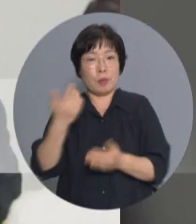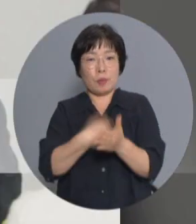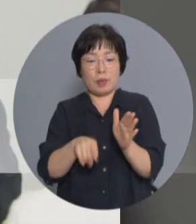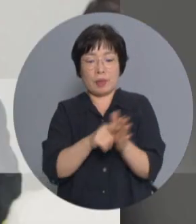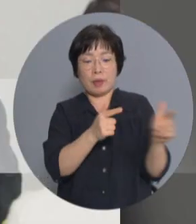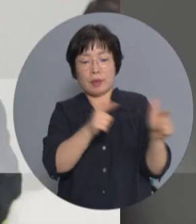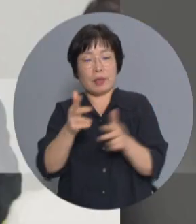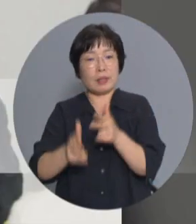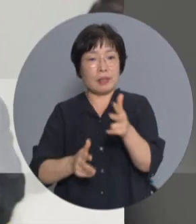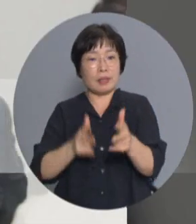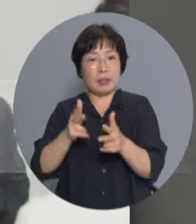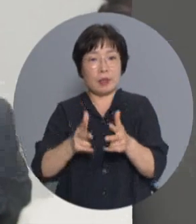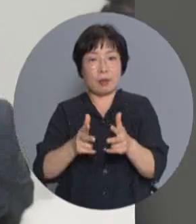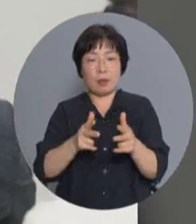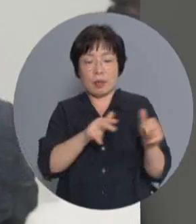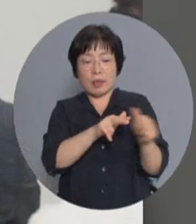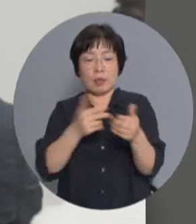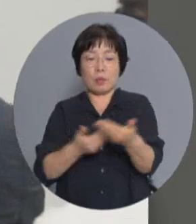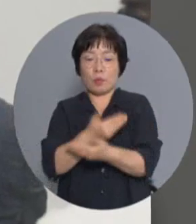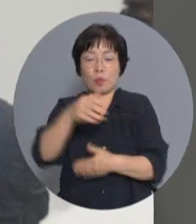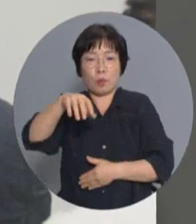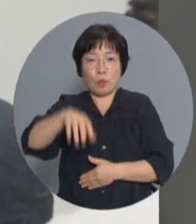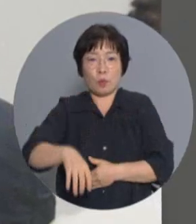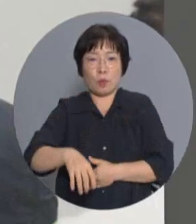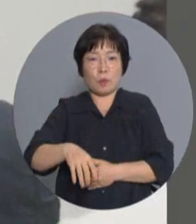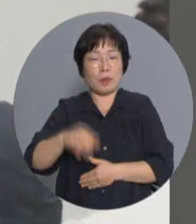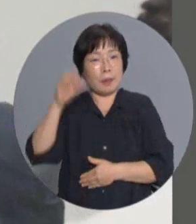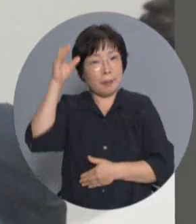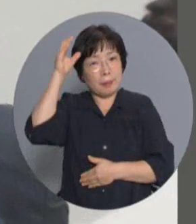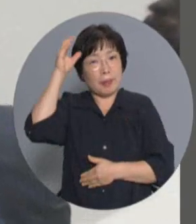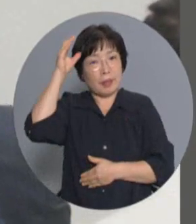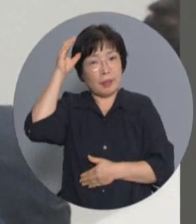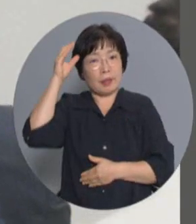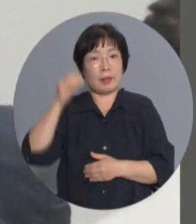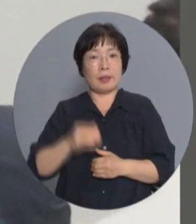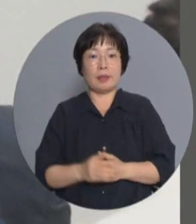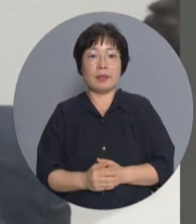다양한 사업과 정보 교류의 공간으로 활용될 수 있을 것으로 보고 있습니다 m